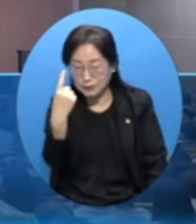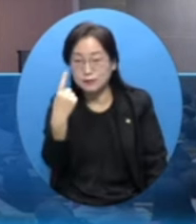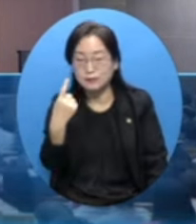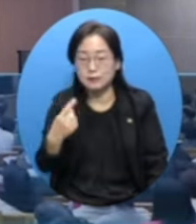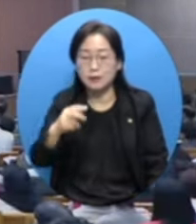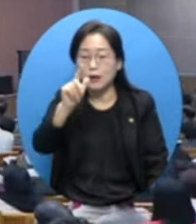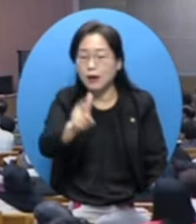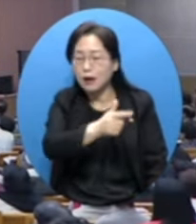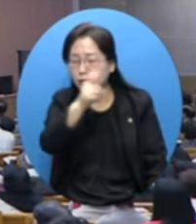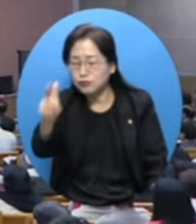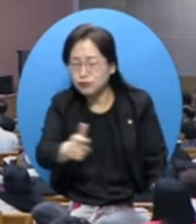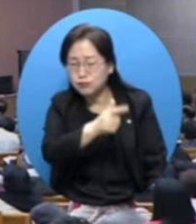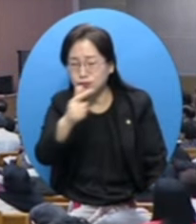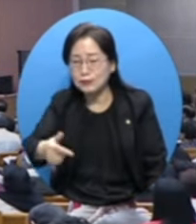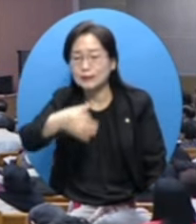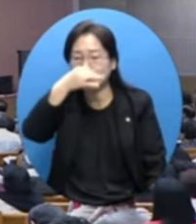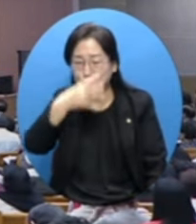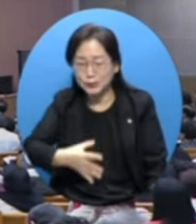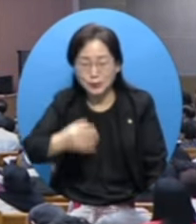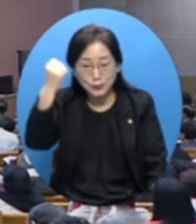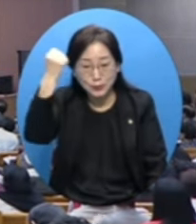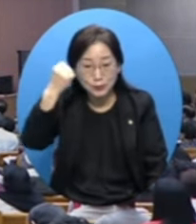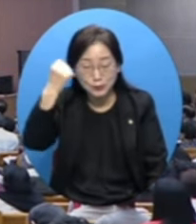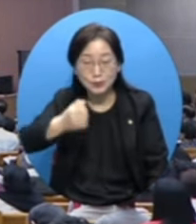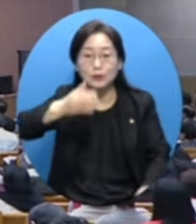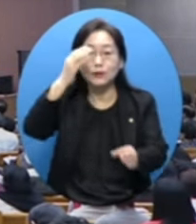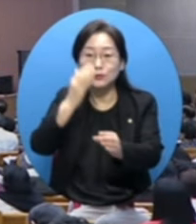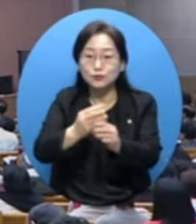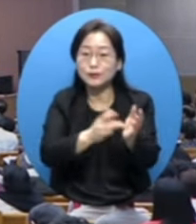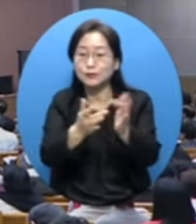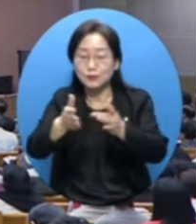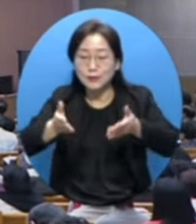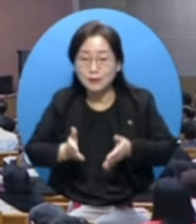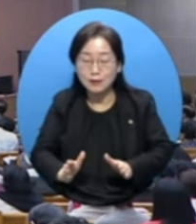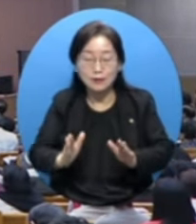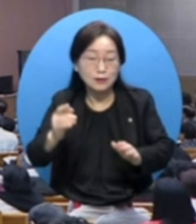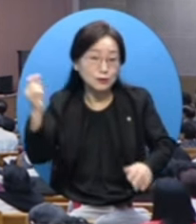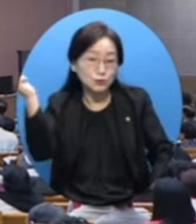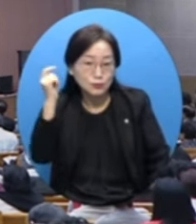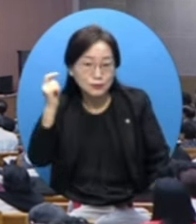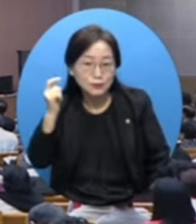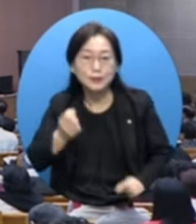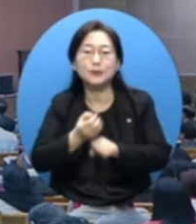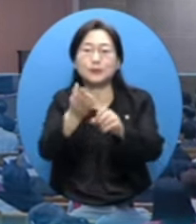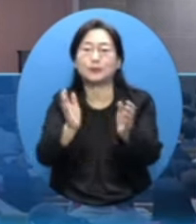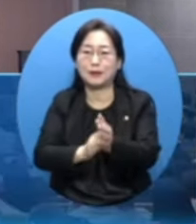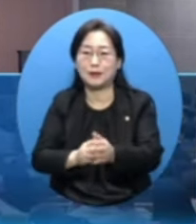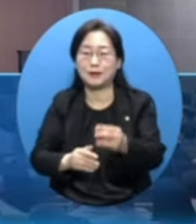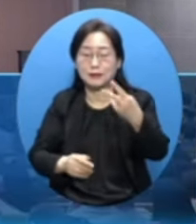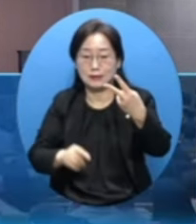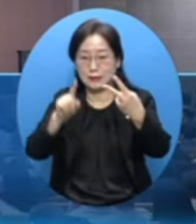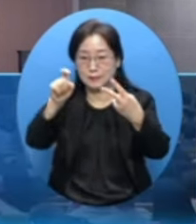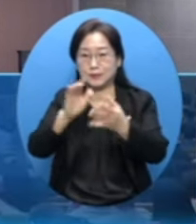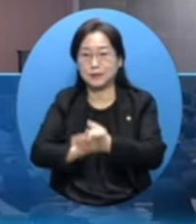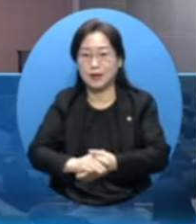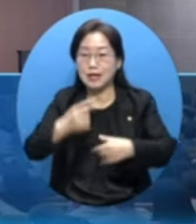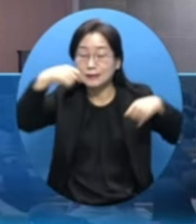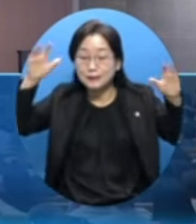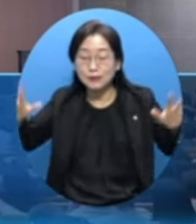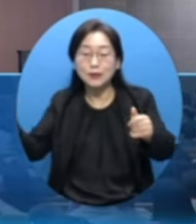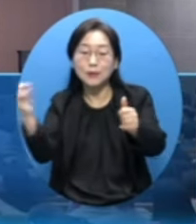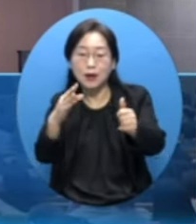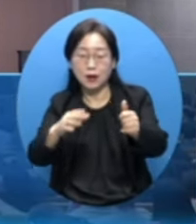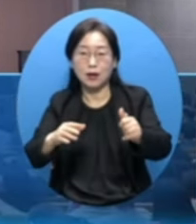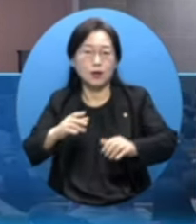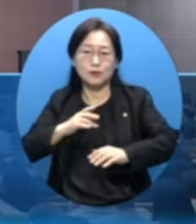외롭고고 인생을 고단한 인생을 살고 있는 저들에게 예수님의 탄생 소식이 전해진 것입니다 2장 10절 11절입니다 천사가 이르되